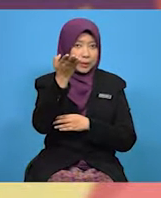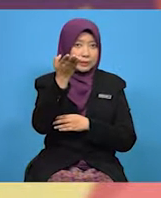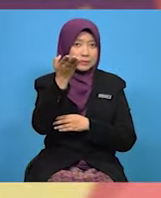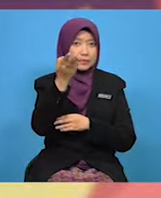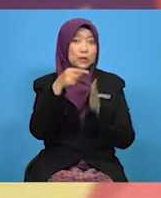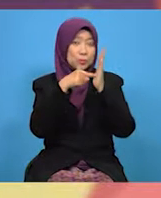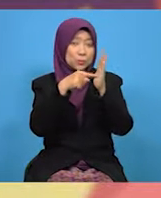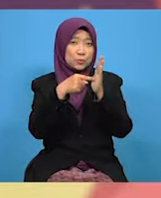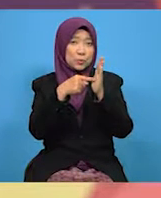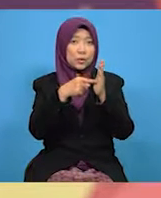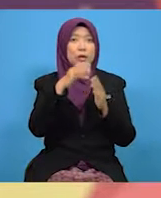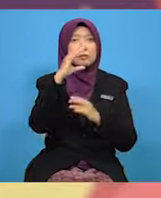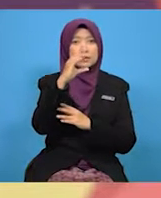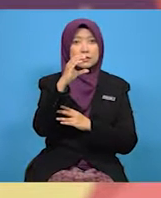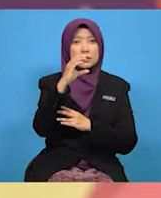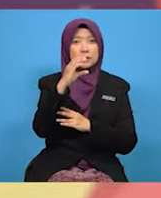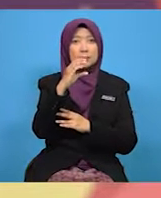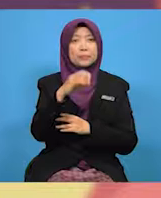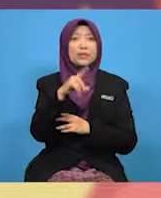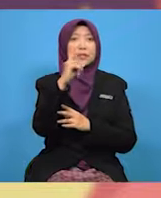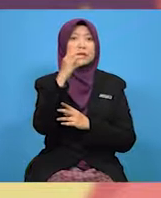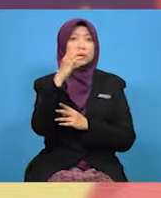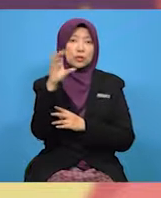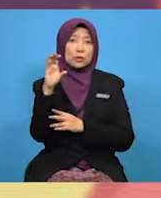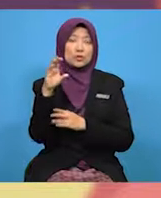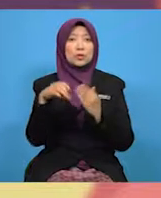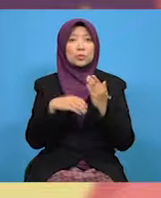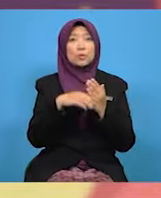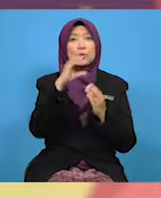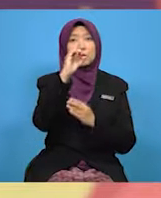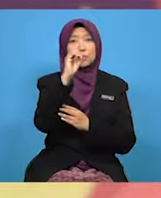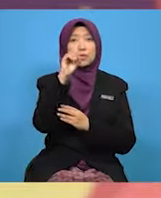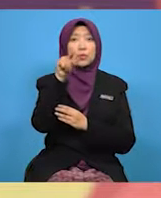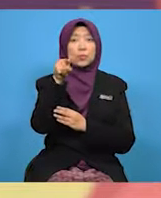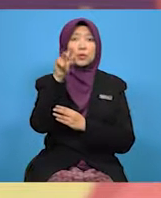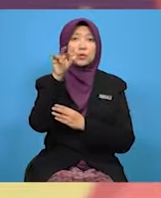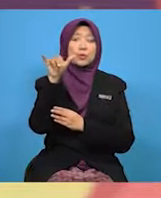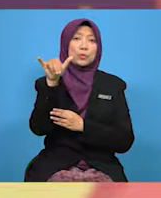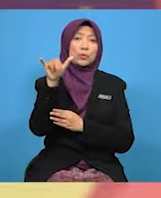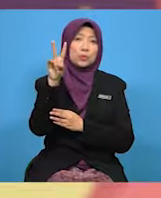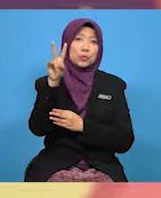berikut yaitu C = 180 kosong poin2